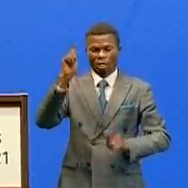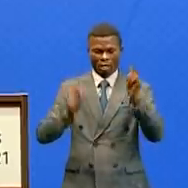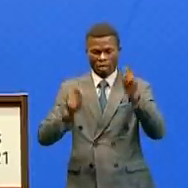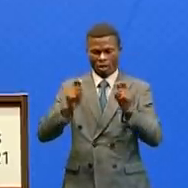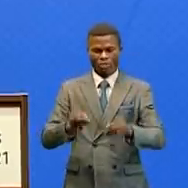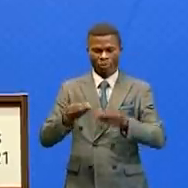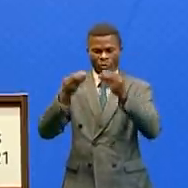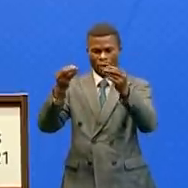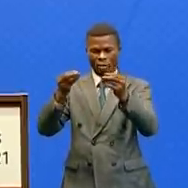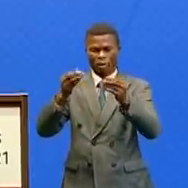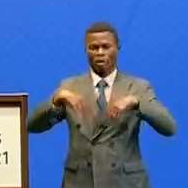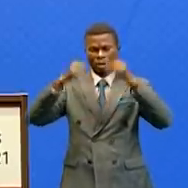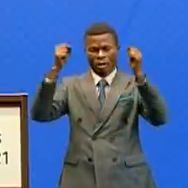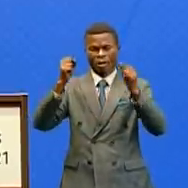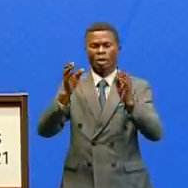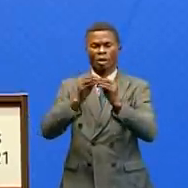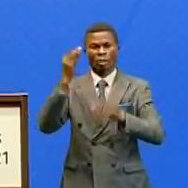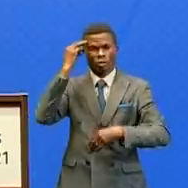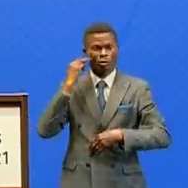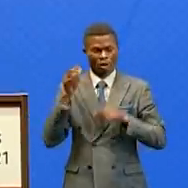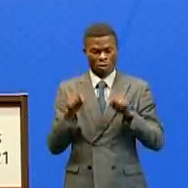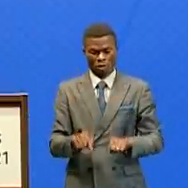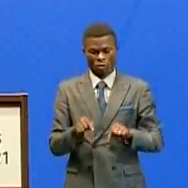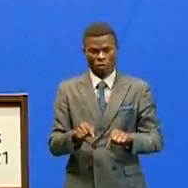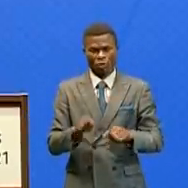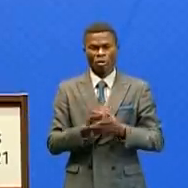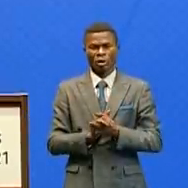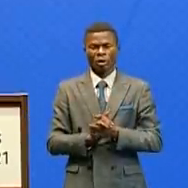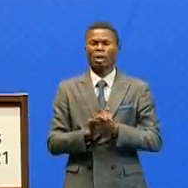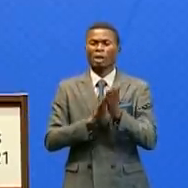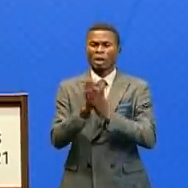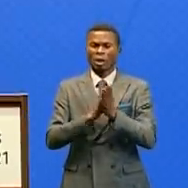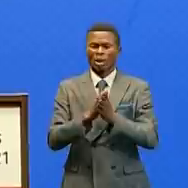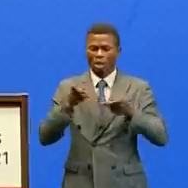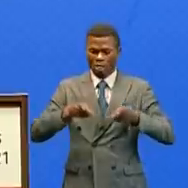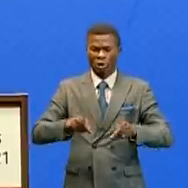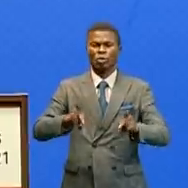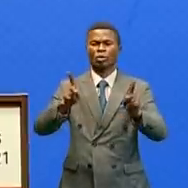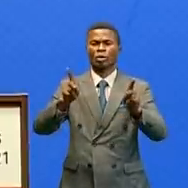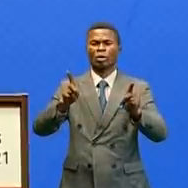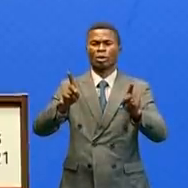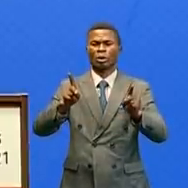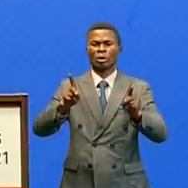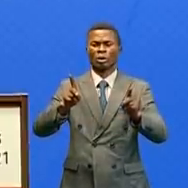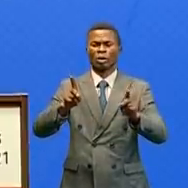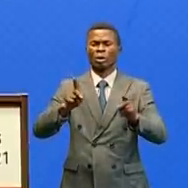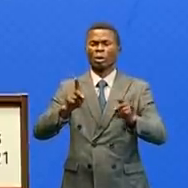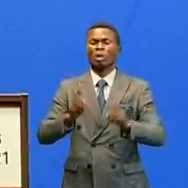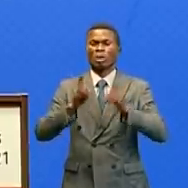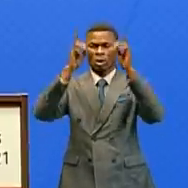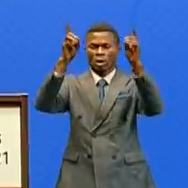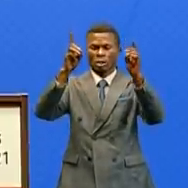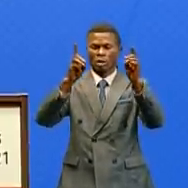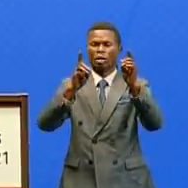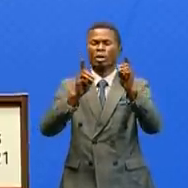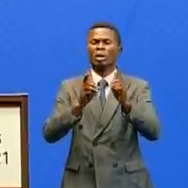soumis à l'approbation du Conseil des ministres de ce jour, portant autorisation de la prorogation de l'état de siège sur